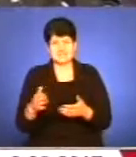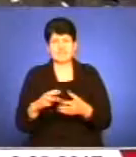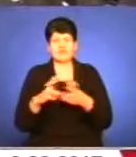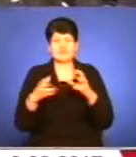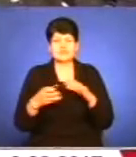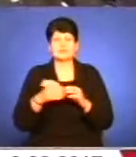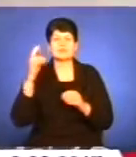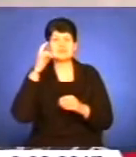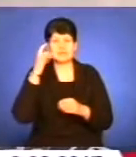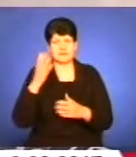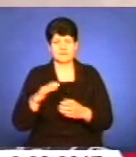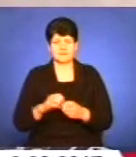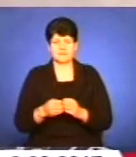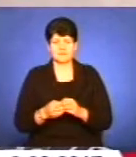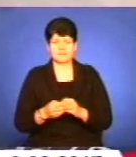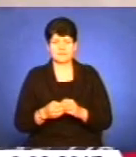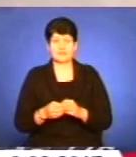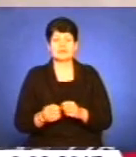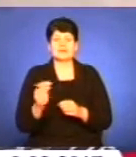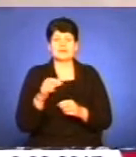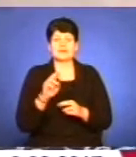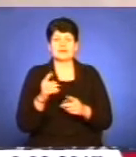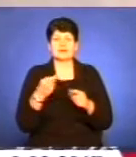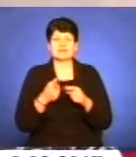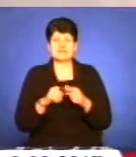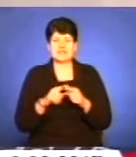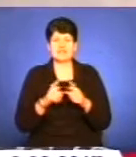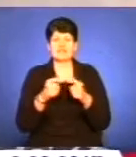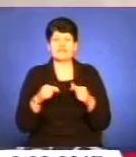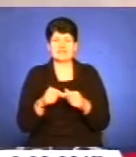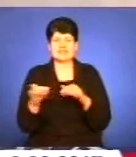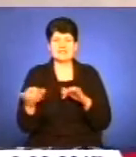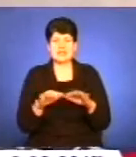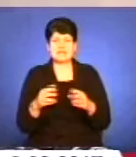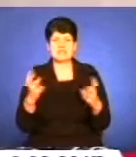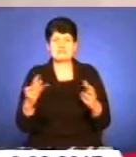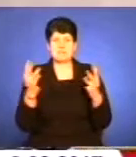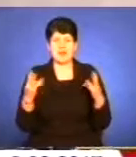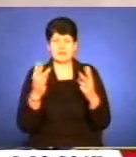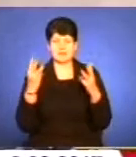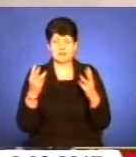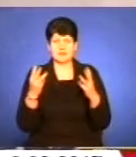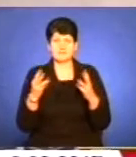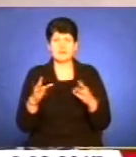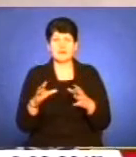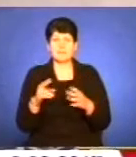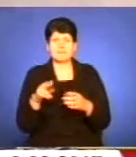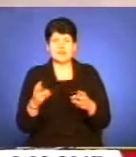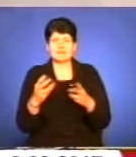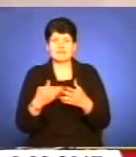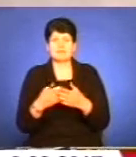із Києва. Так як цей вид діяльності спалювання органічного палива відноситься до підвищеної